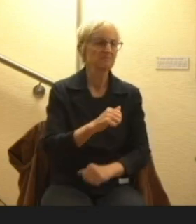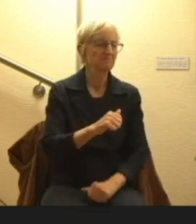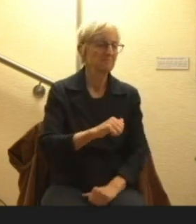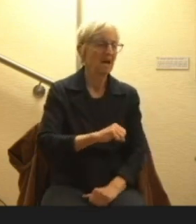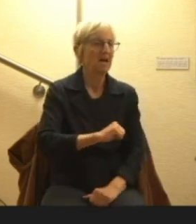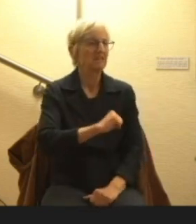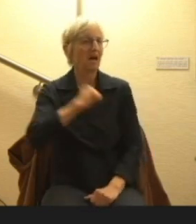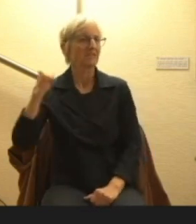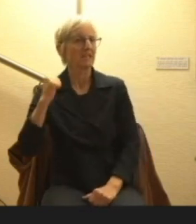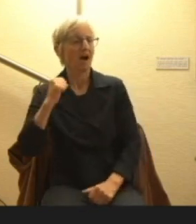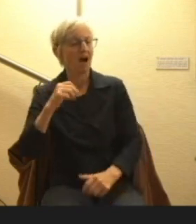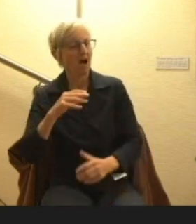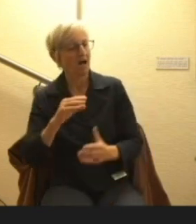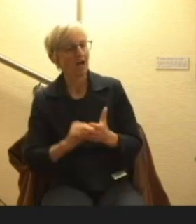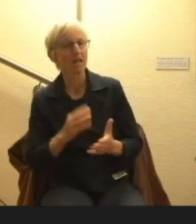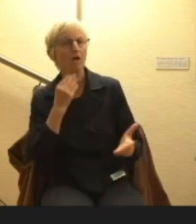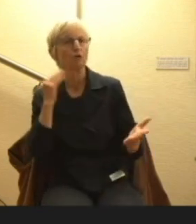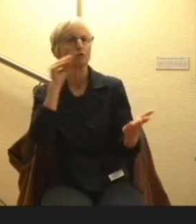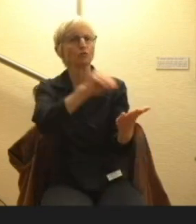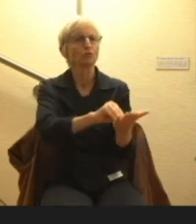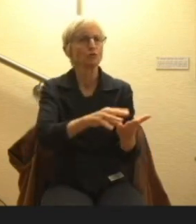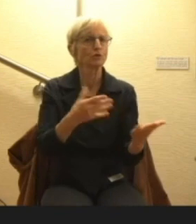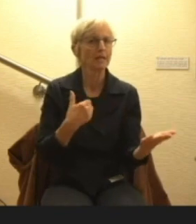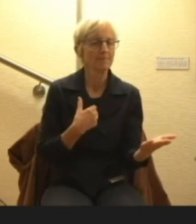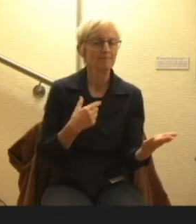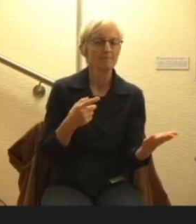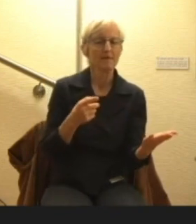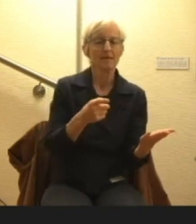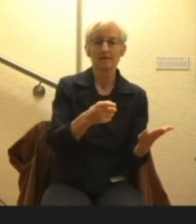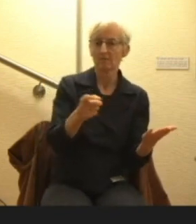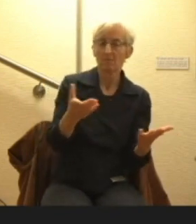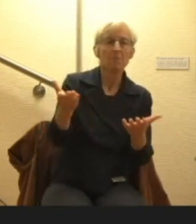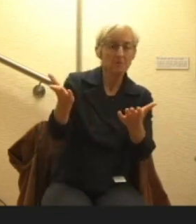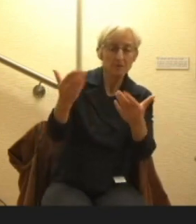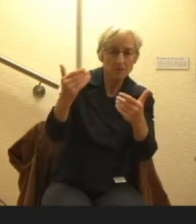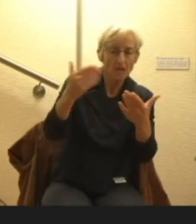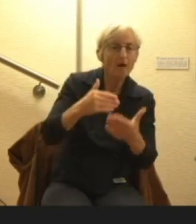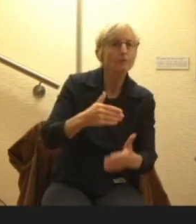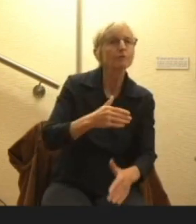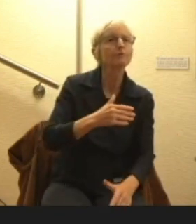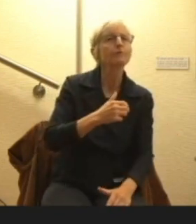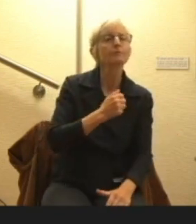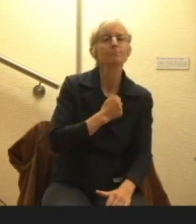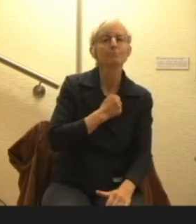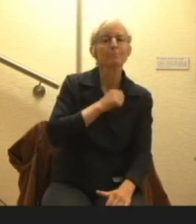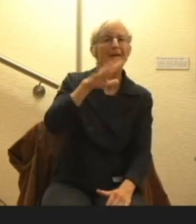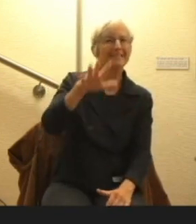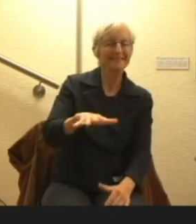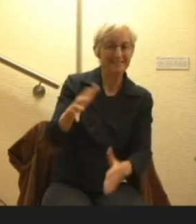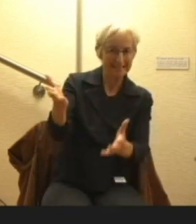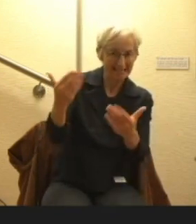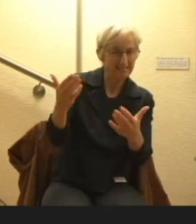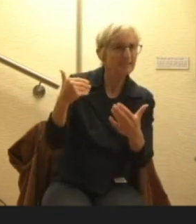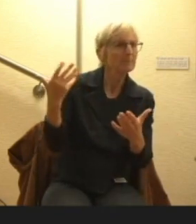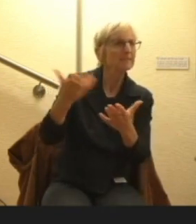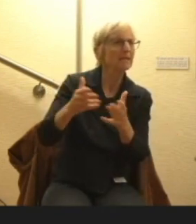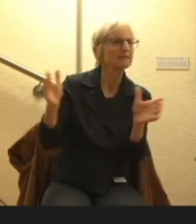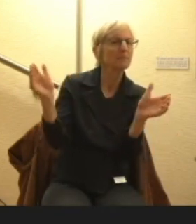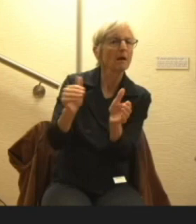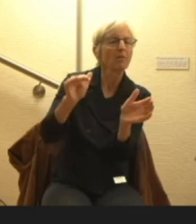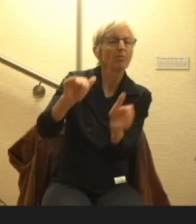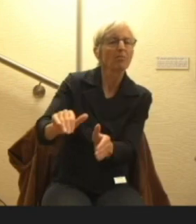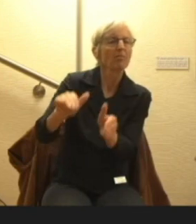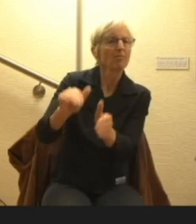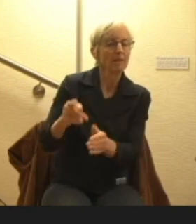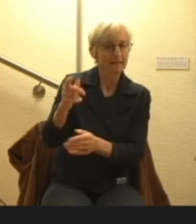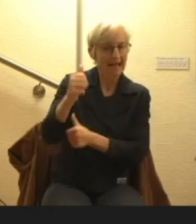die Palästinenserinnen und Palästinenser sprechen, weil sie einfach zu wenig Platz auch bekommen haben im letzten Jahr